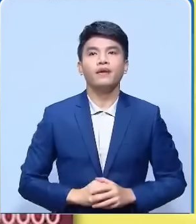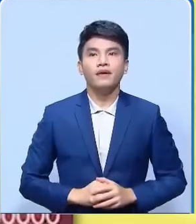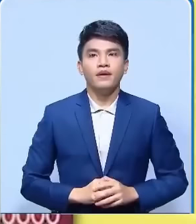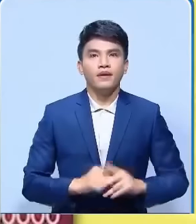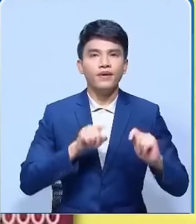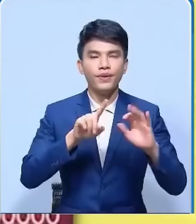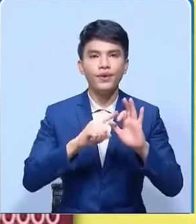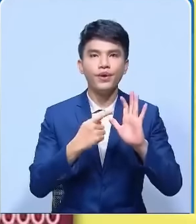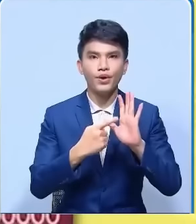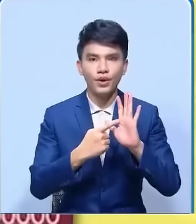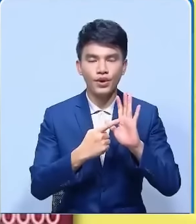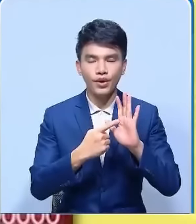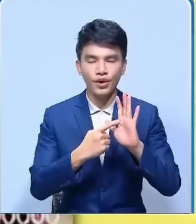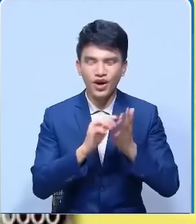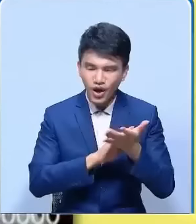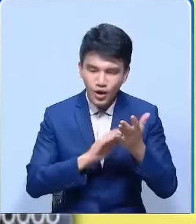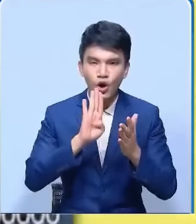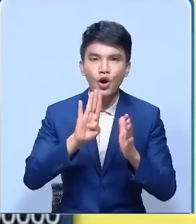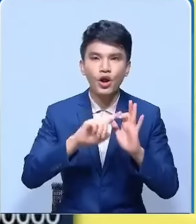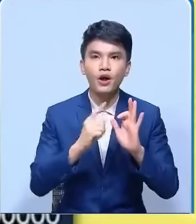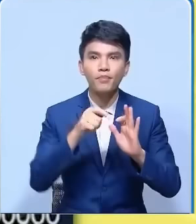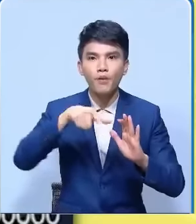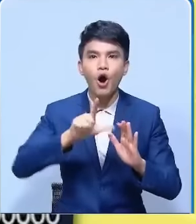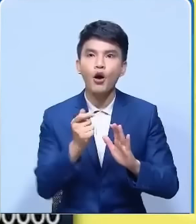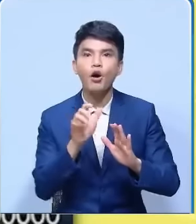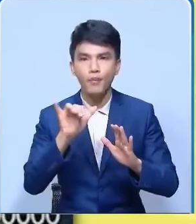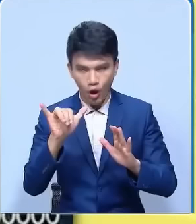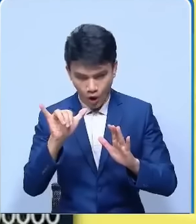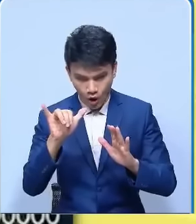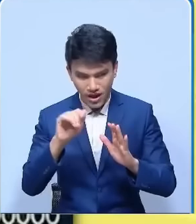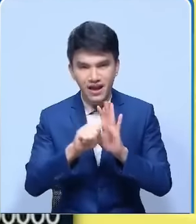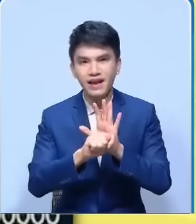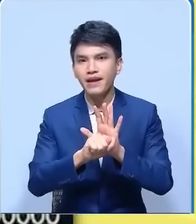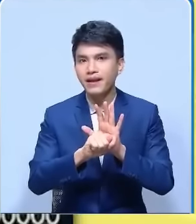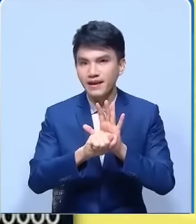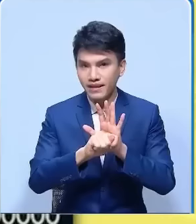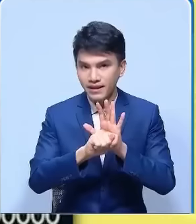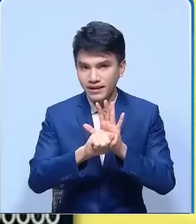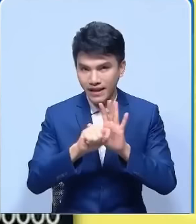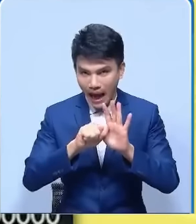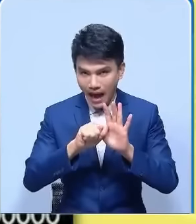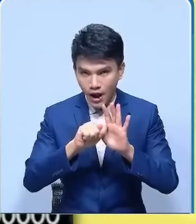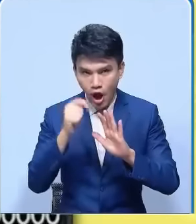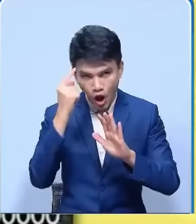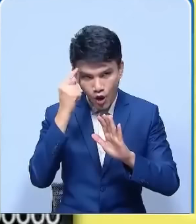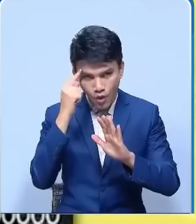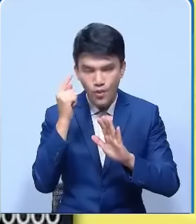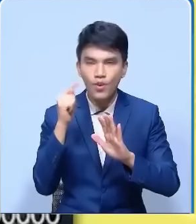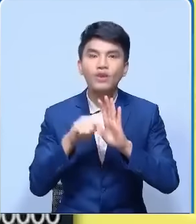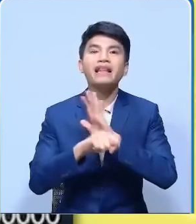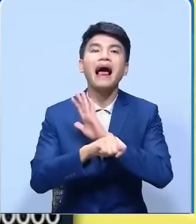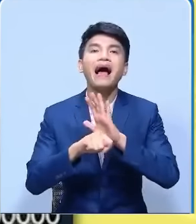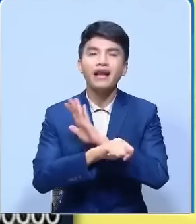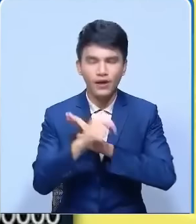ลบ่อพลอยอำเภอบ่อไร่จังหวัดตราดเพราะเขาสืบมาจนแน่ชัดแล้วว่าบ้านหลังนี้เป็นแหล่งมั่วสุมยาเสพติ